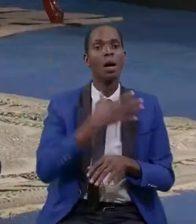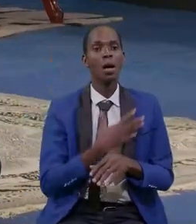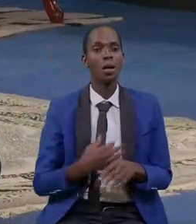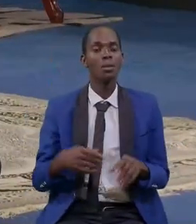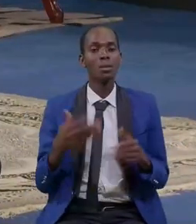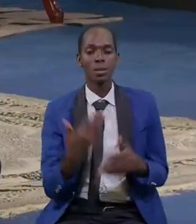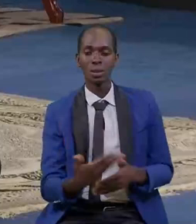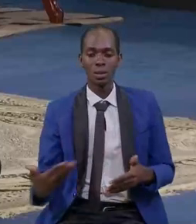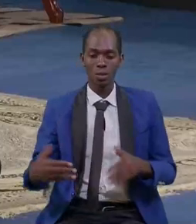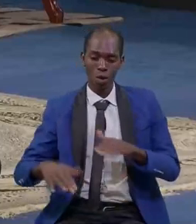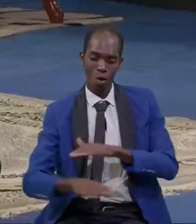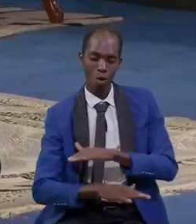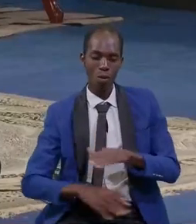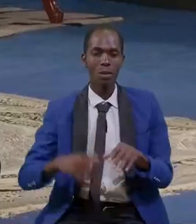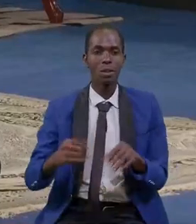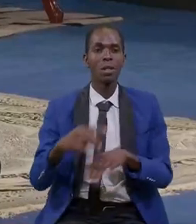terre.